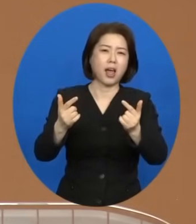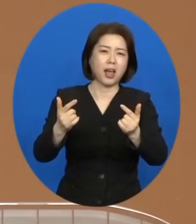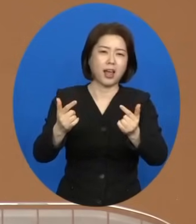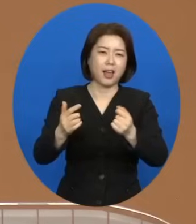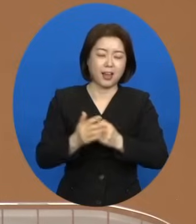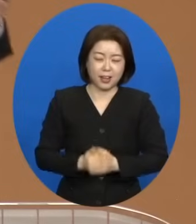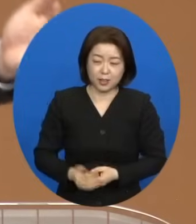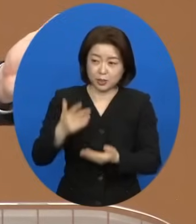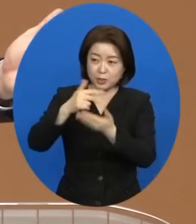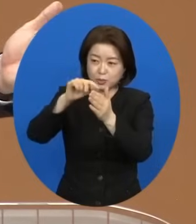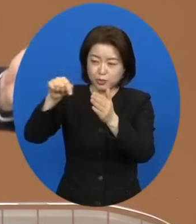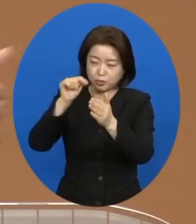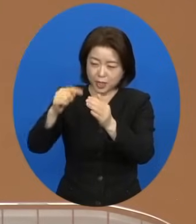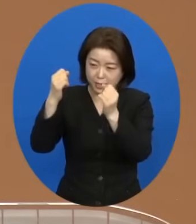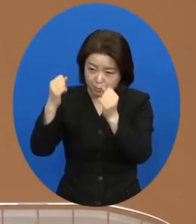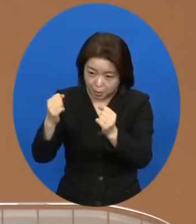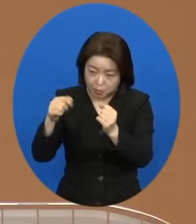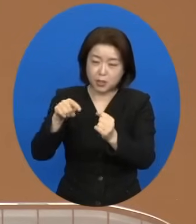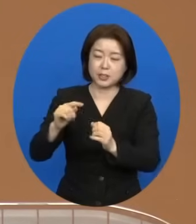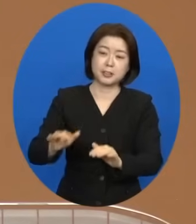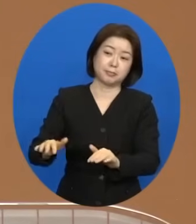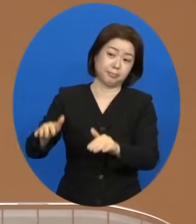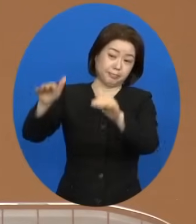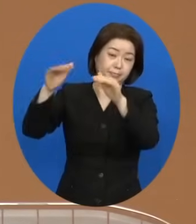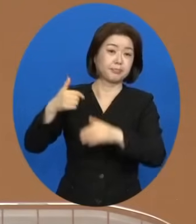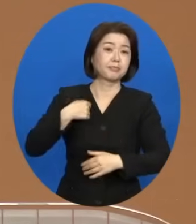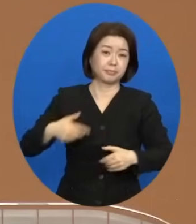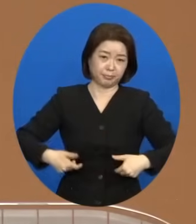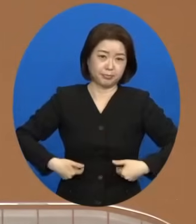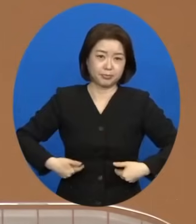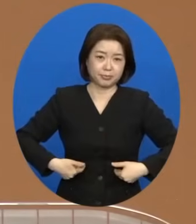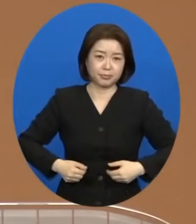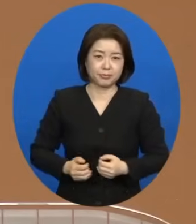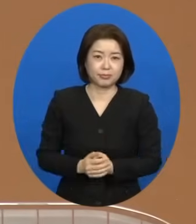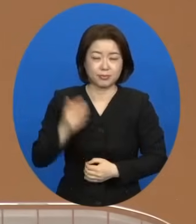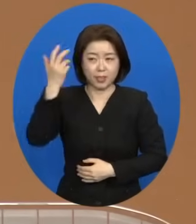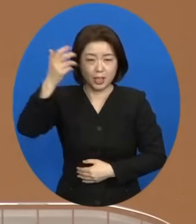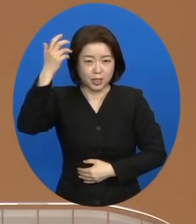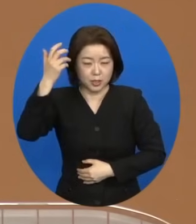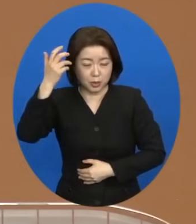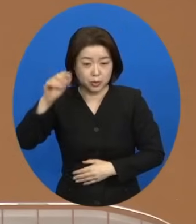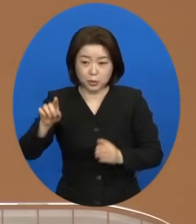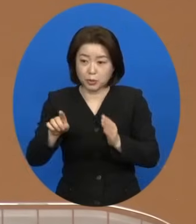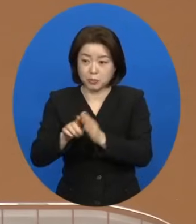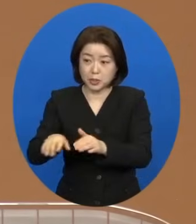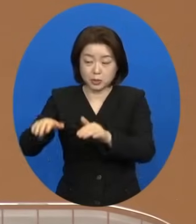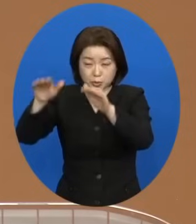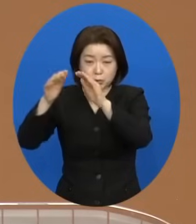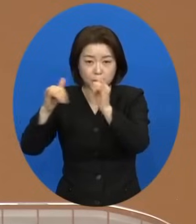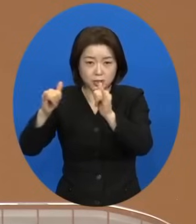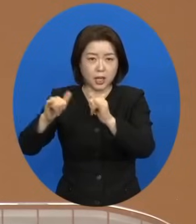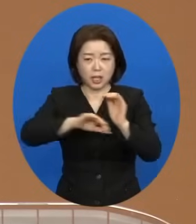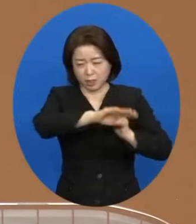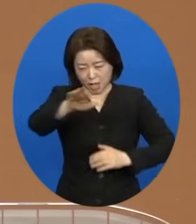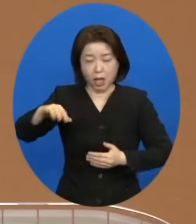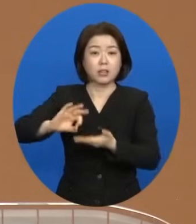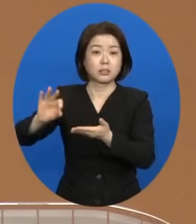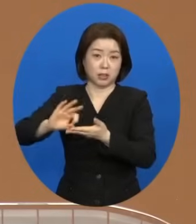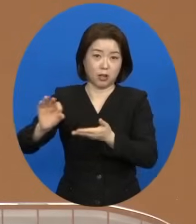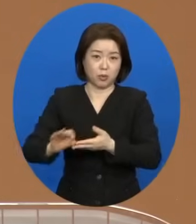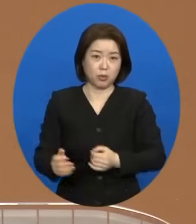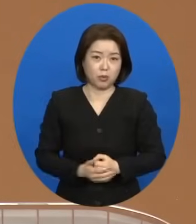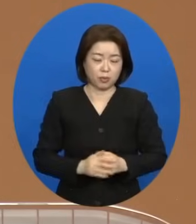주 안에 머물러서 잘하셔야 돼요 하나님께서 영적으로 성숙한 자를 쓰시지 않는 경우가 없습니다 성경에 보면